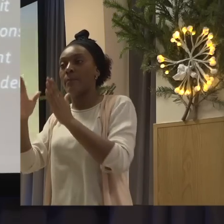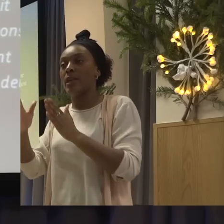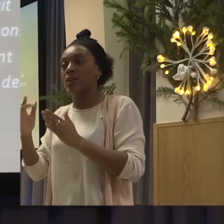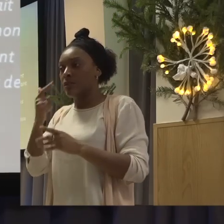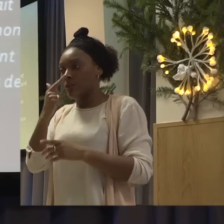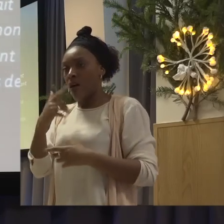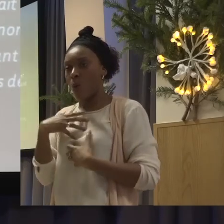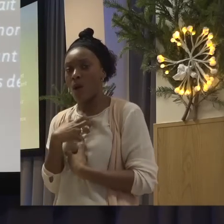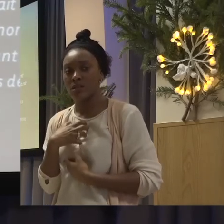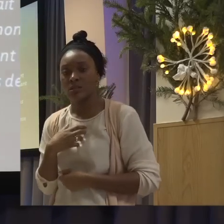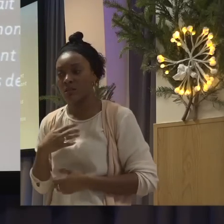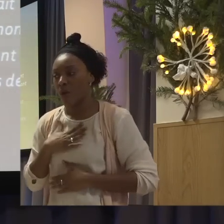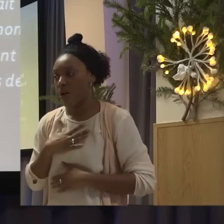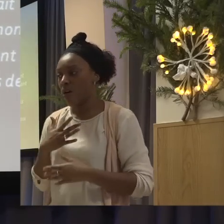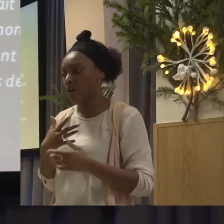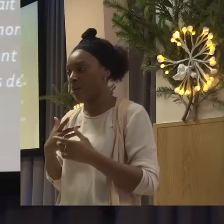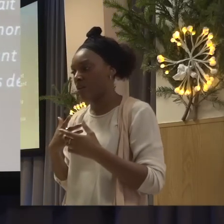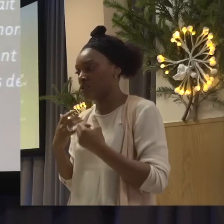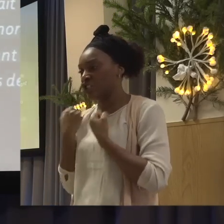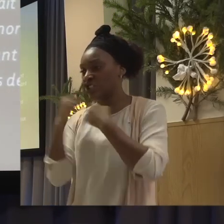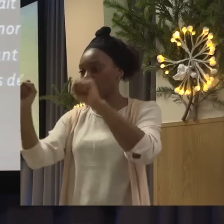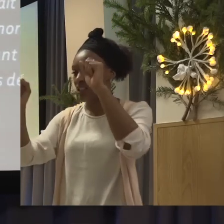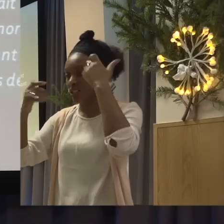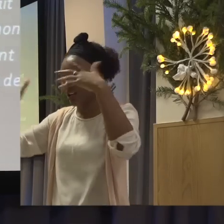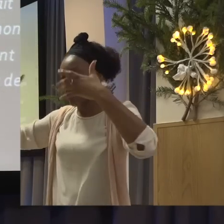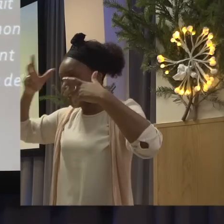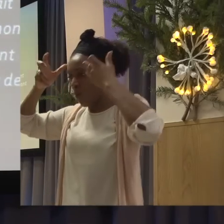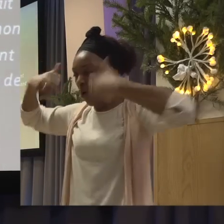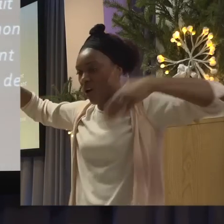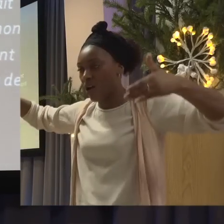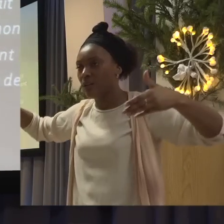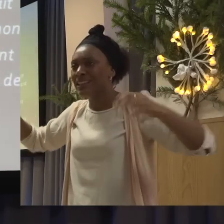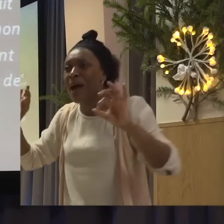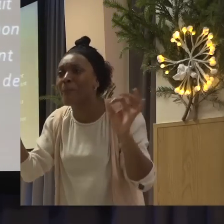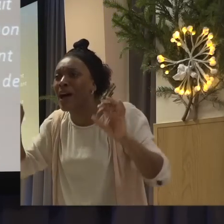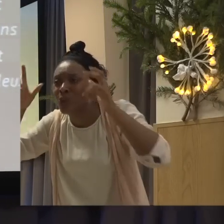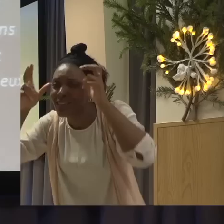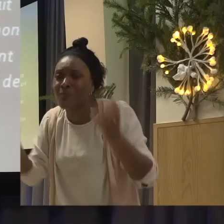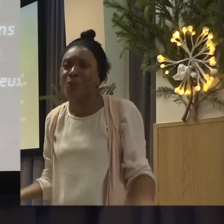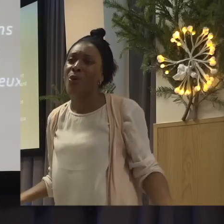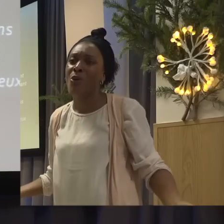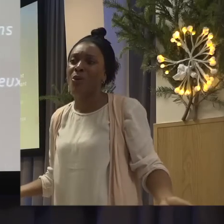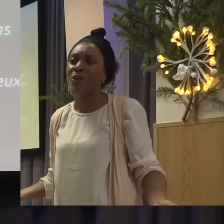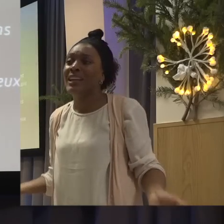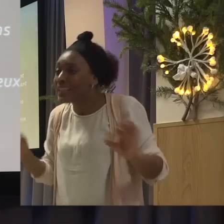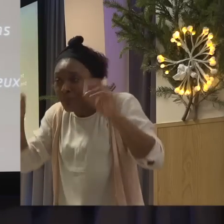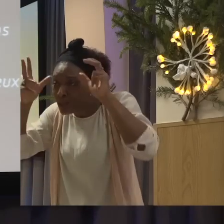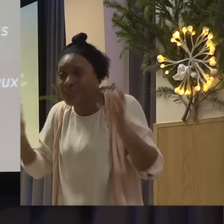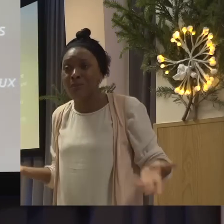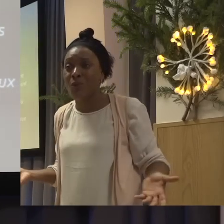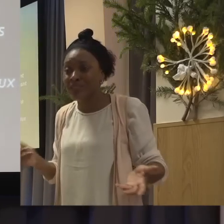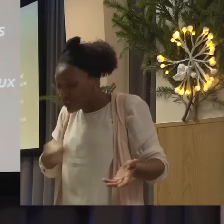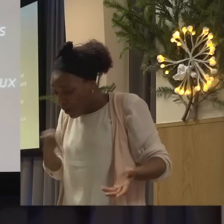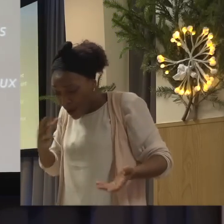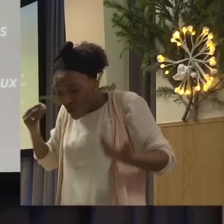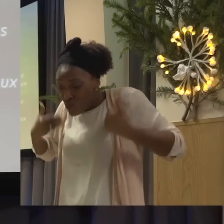peur, d'angoisse, et vous chassez un démon. Il n'y a pas de démon derrière. Votre nature est comme ça. Il